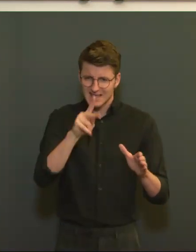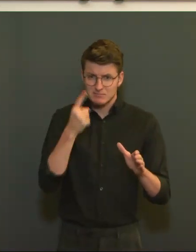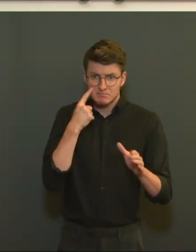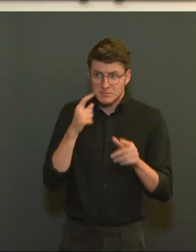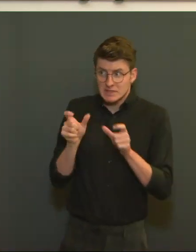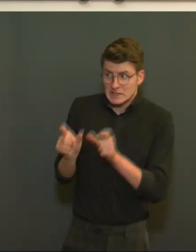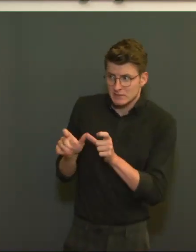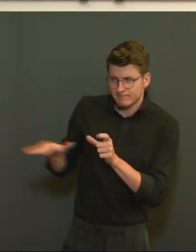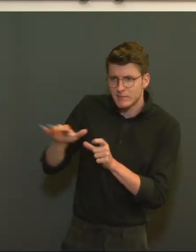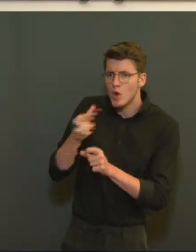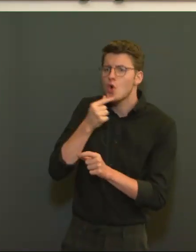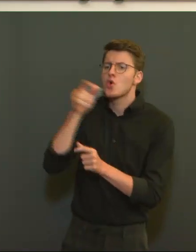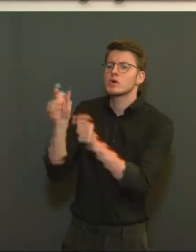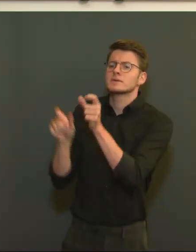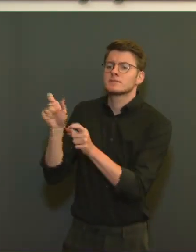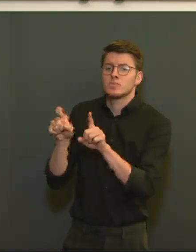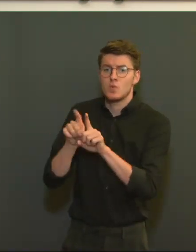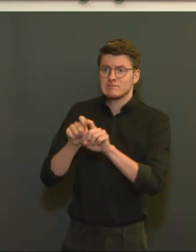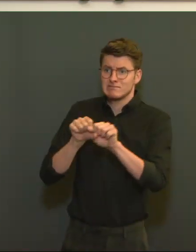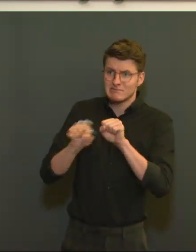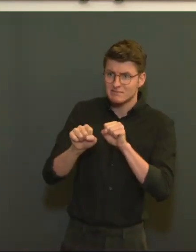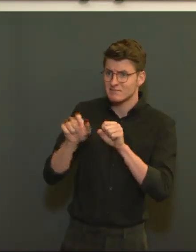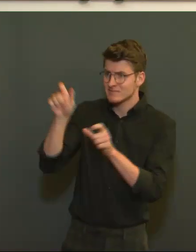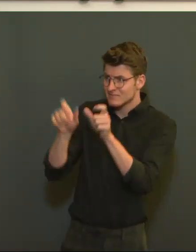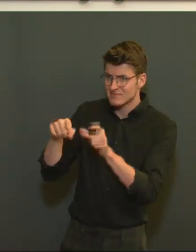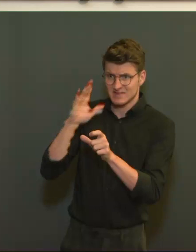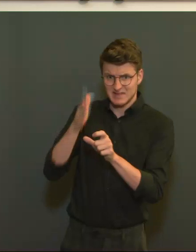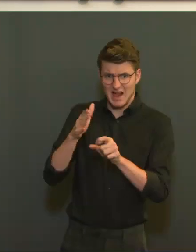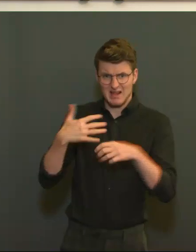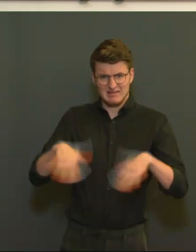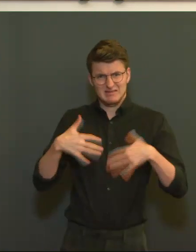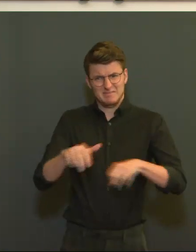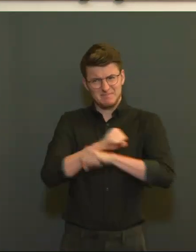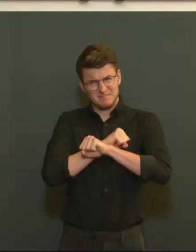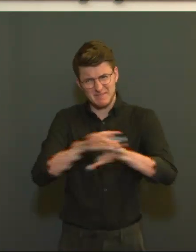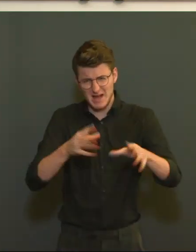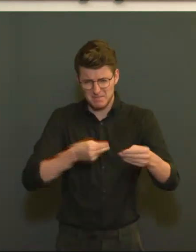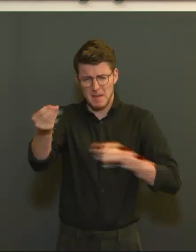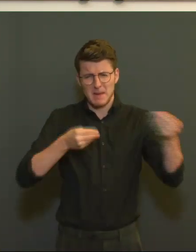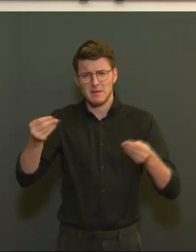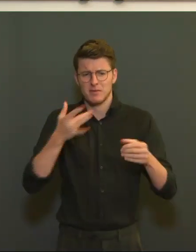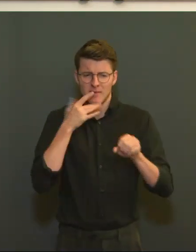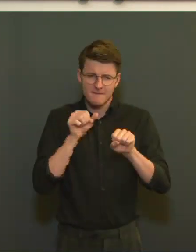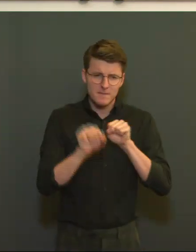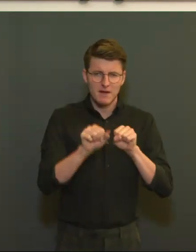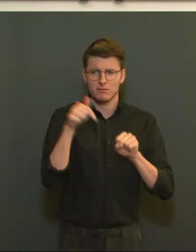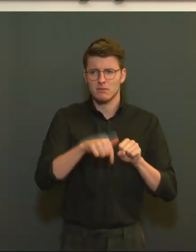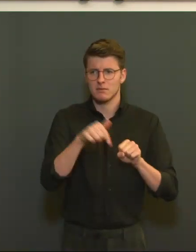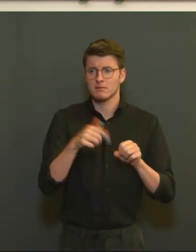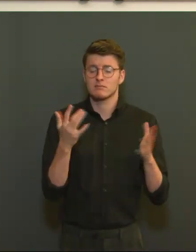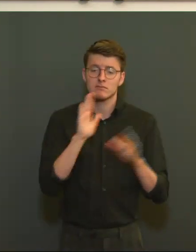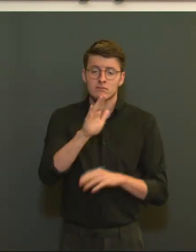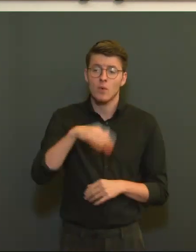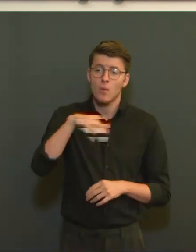virus opnieuw hard toeslaat in deze kwetsbare groep. Ga dus alleen op bezoek bij oma en opa wanneer